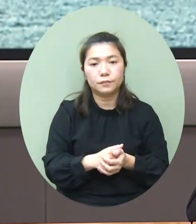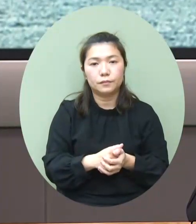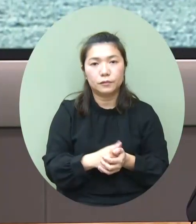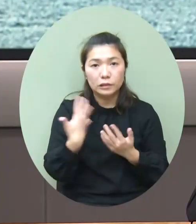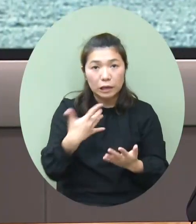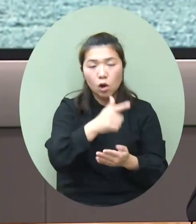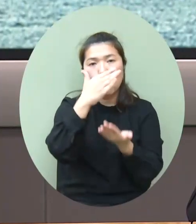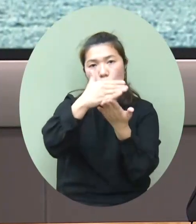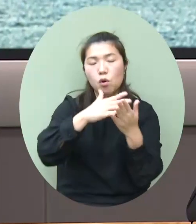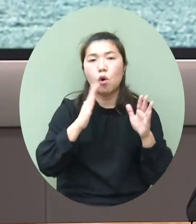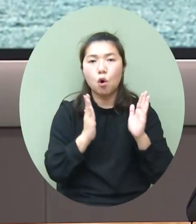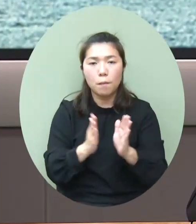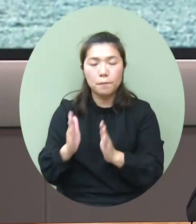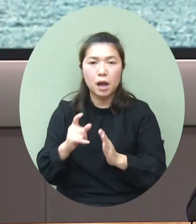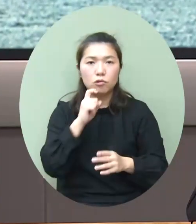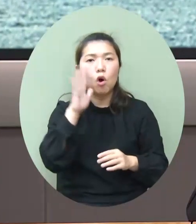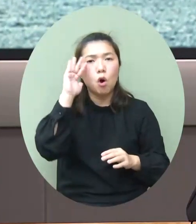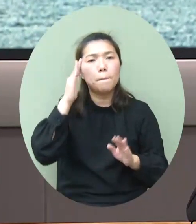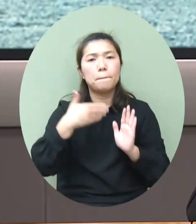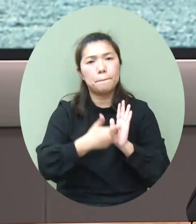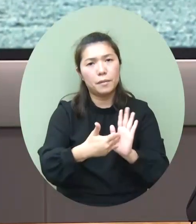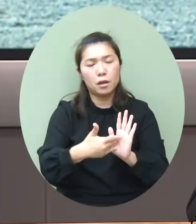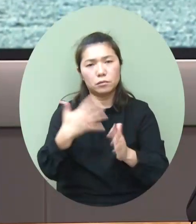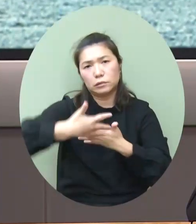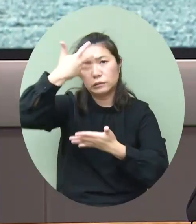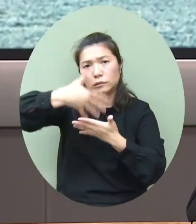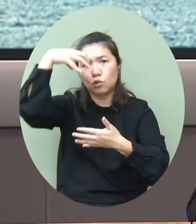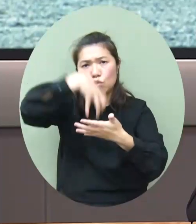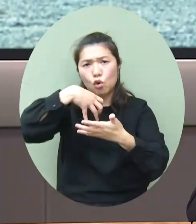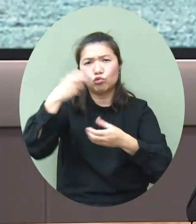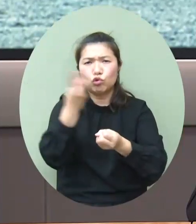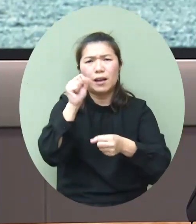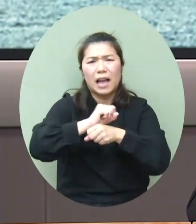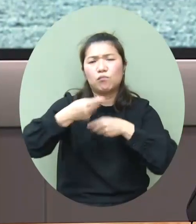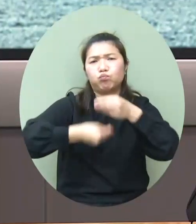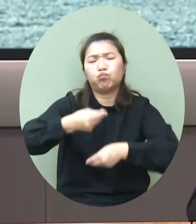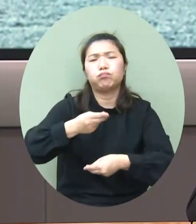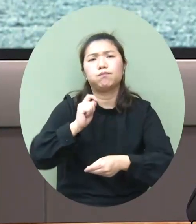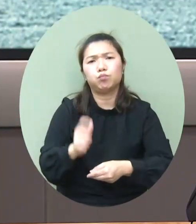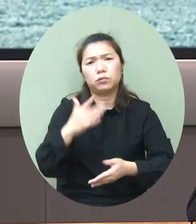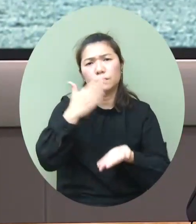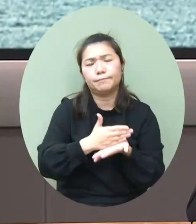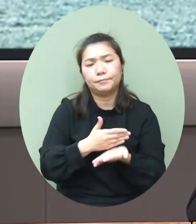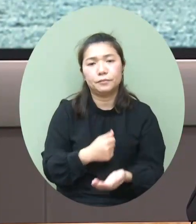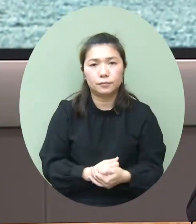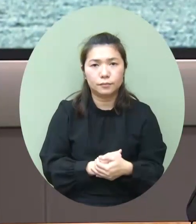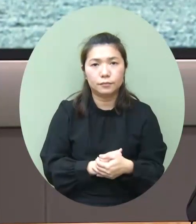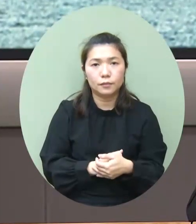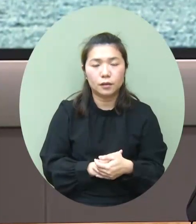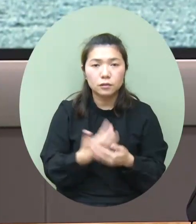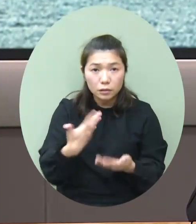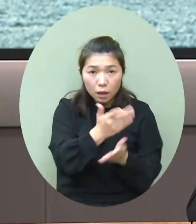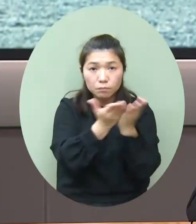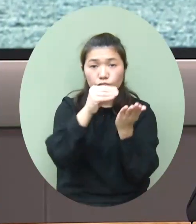施。这个措施呢，就可以避免这些病例进一步在大厦里面传播。第二